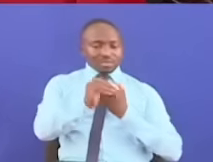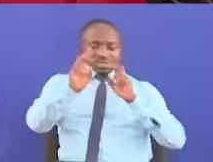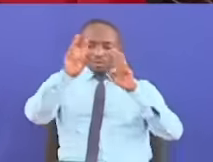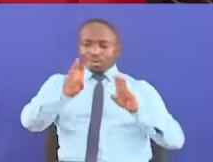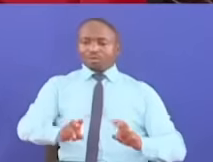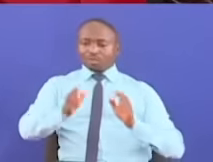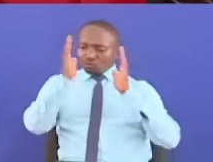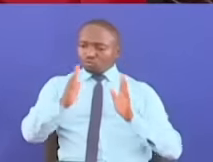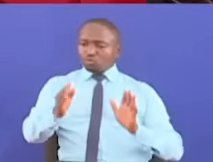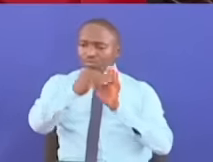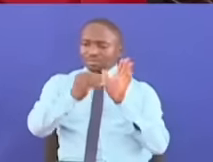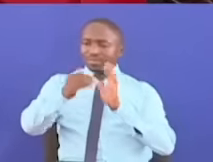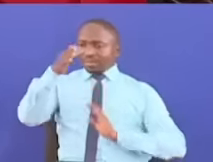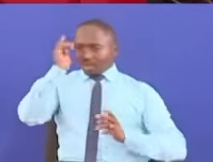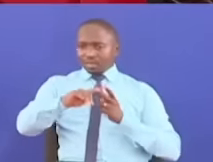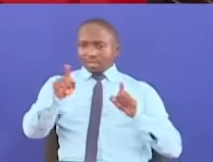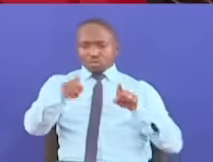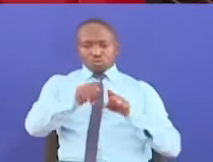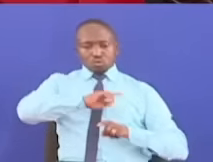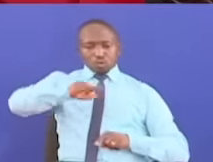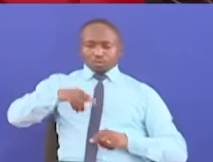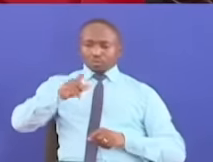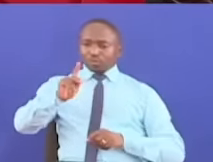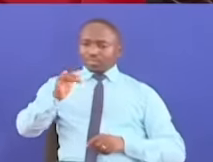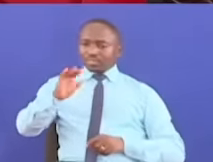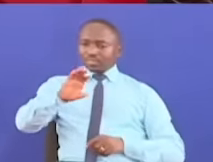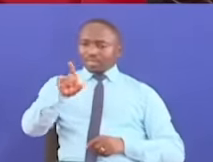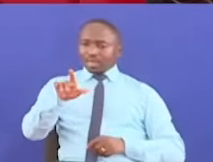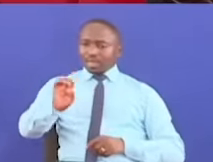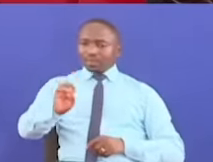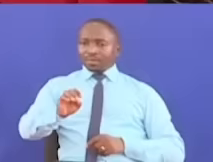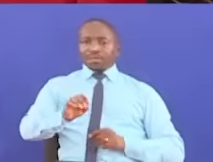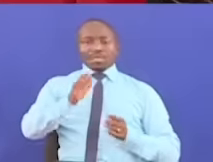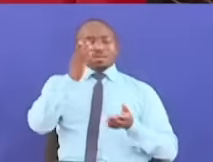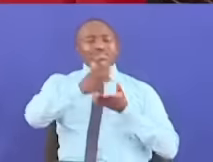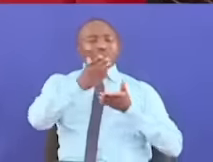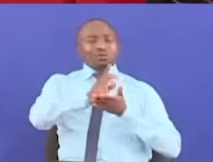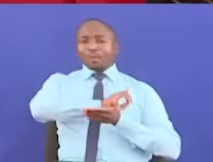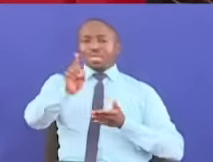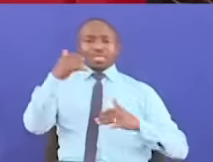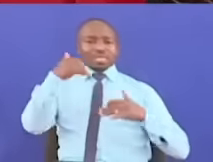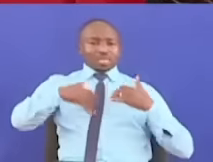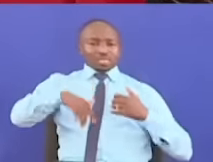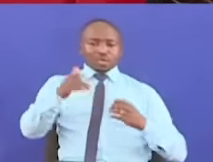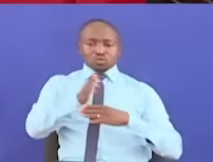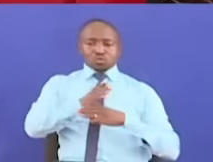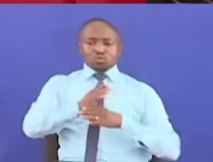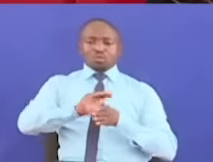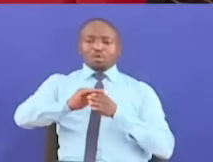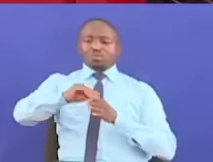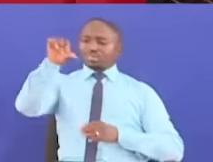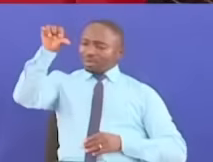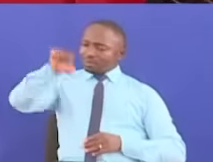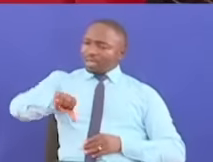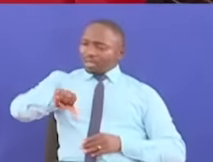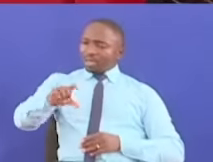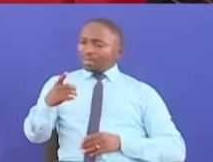hesu za serik nduga yetu kich imedi tisha pasipa juu Ya matumbo na upot evu